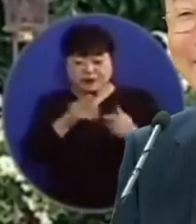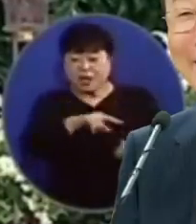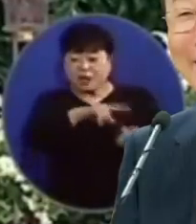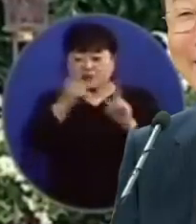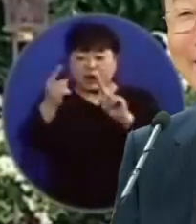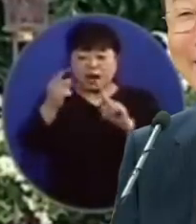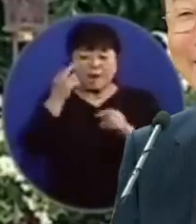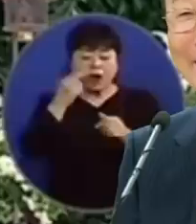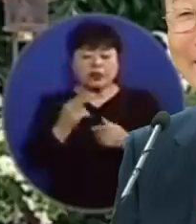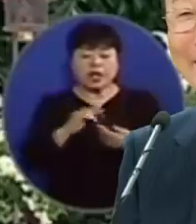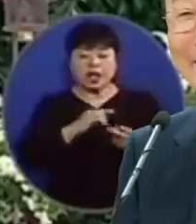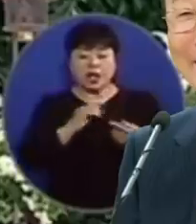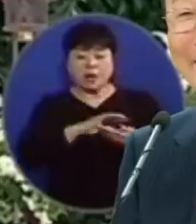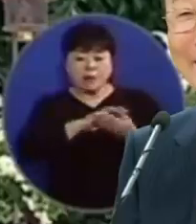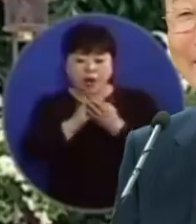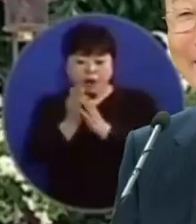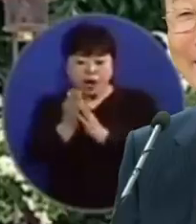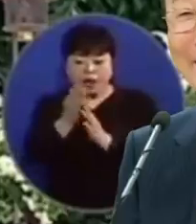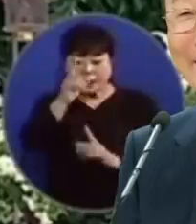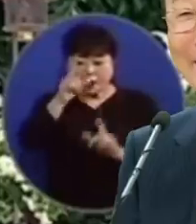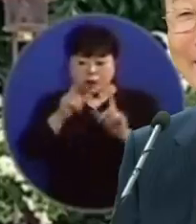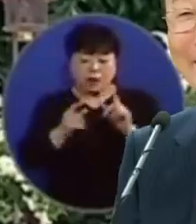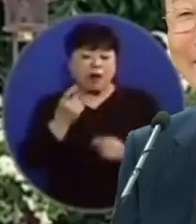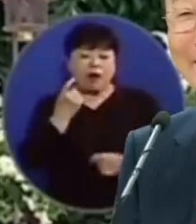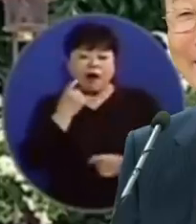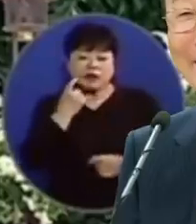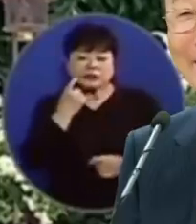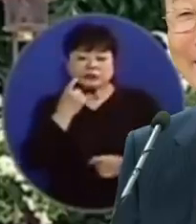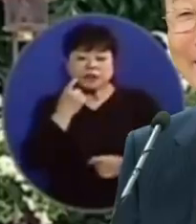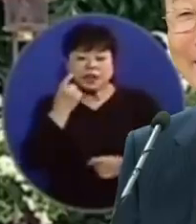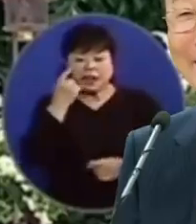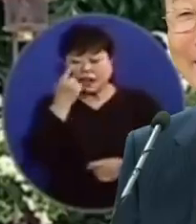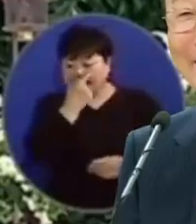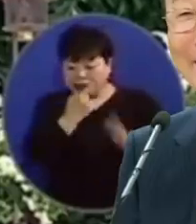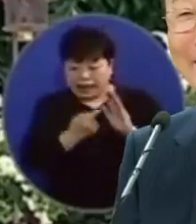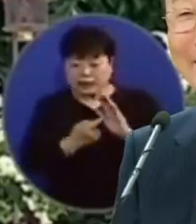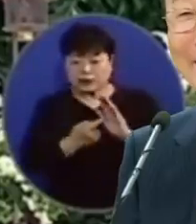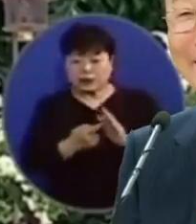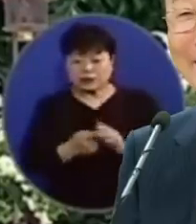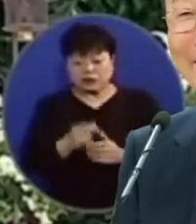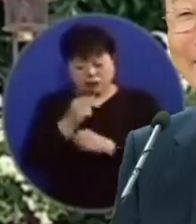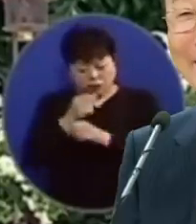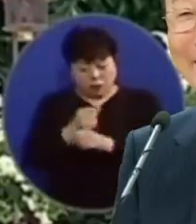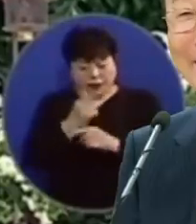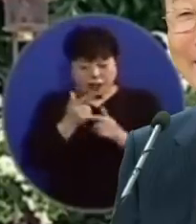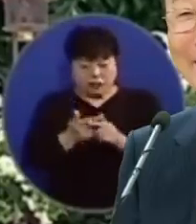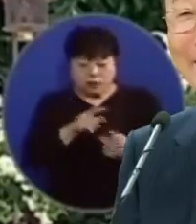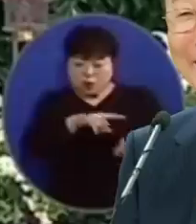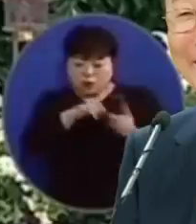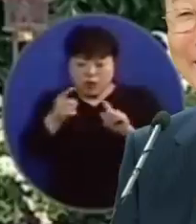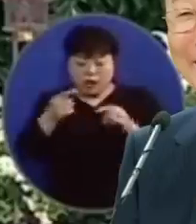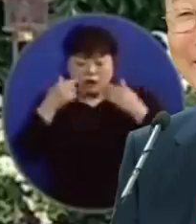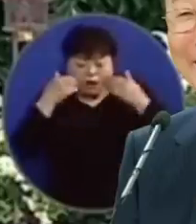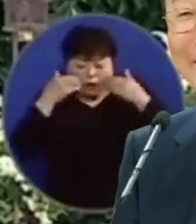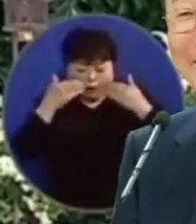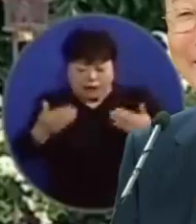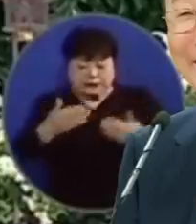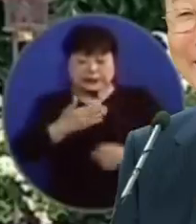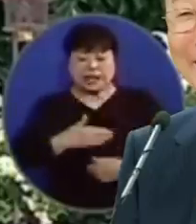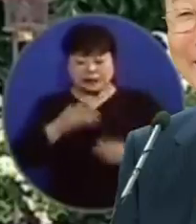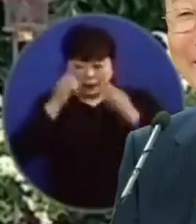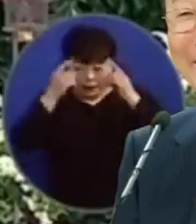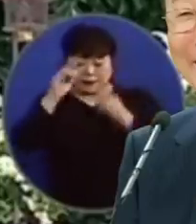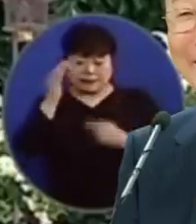부활과 바울의 변화를 거짓말이라고 반증하기 위해 연구하다가 예수님이 부활하셨다는 것을 확실히 알게